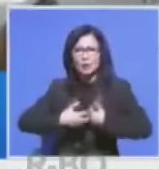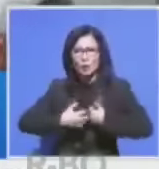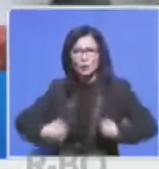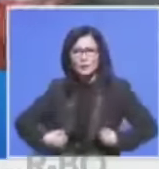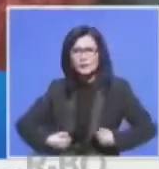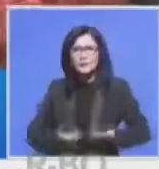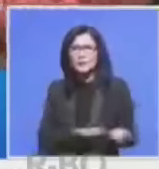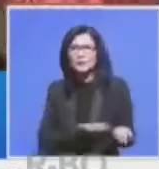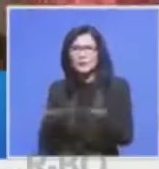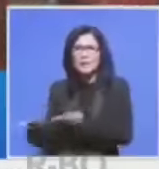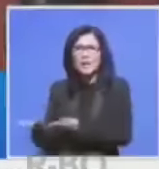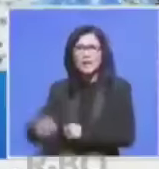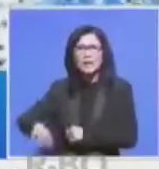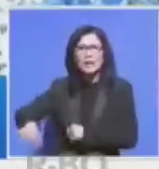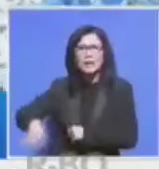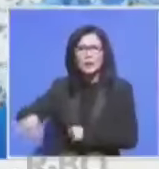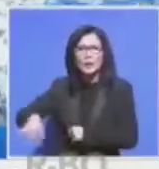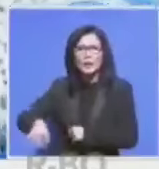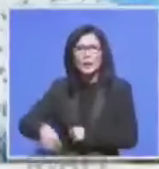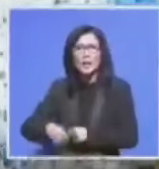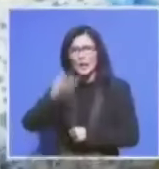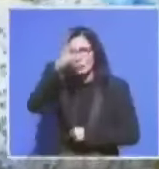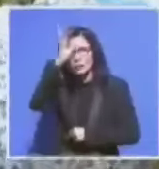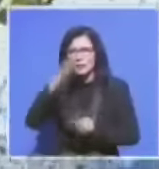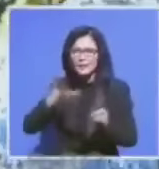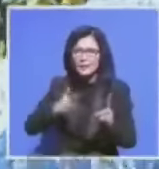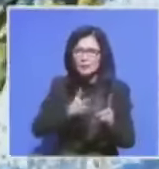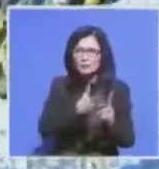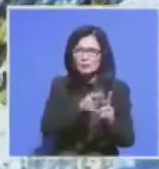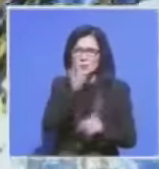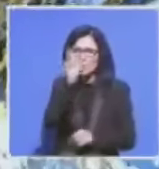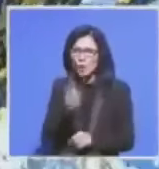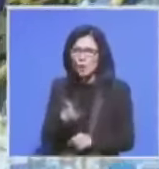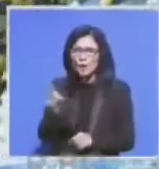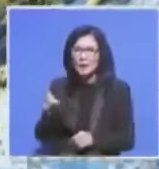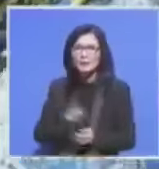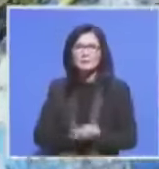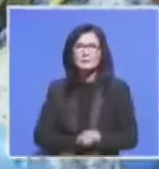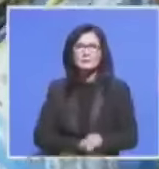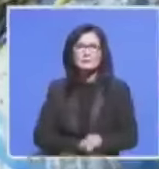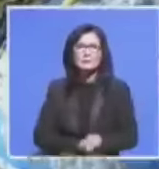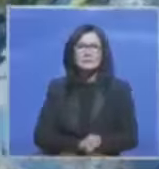keluarga. Polisi masih terus memburu pelaku peristiwa ini. Tim Liputan Trans 7.